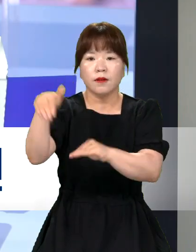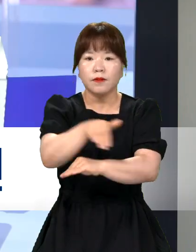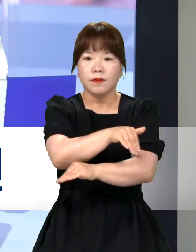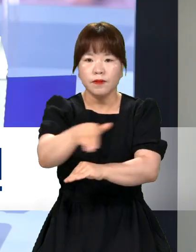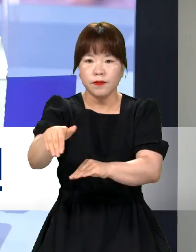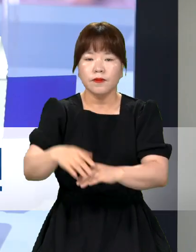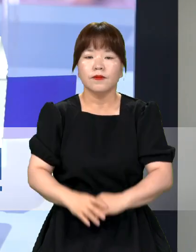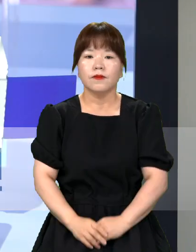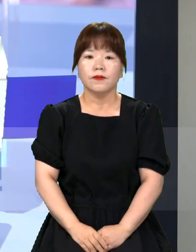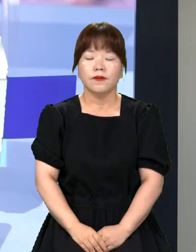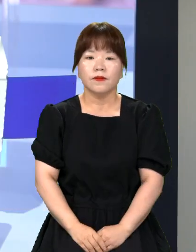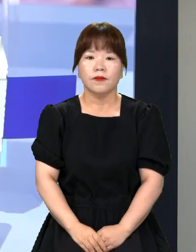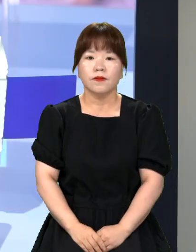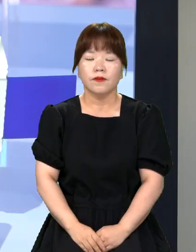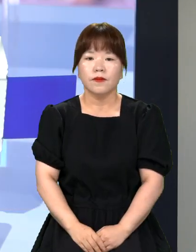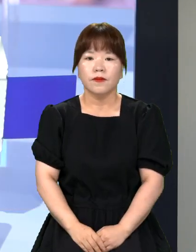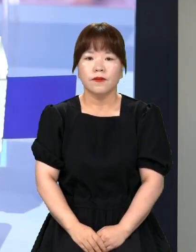도약을 견인한다는 방침입니다